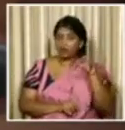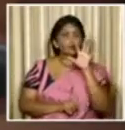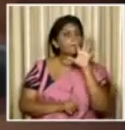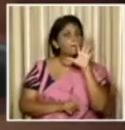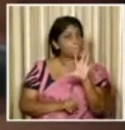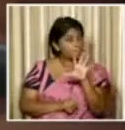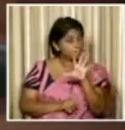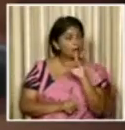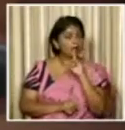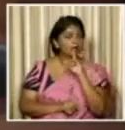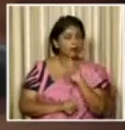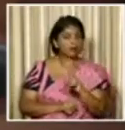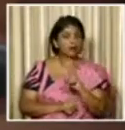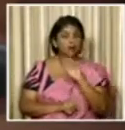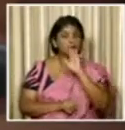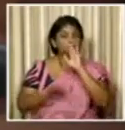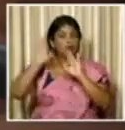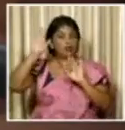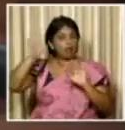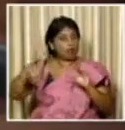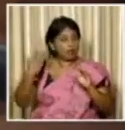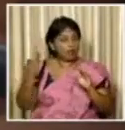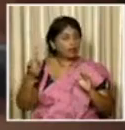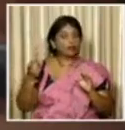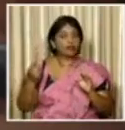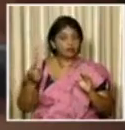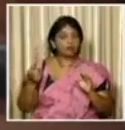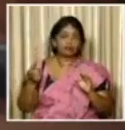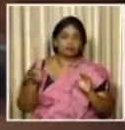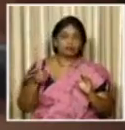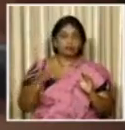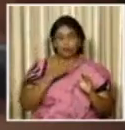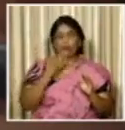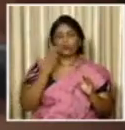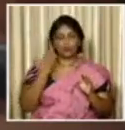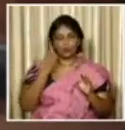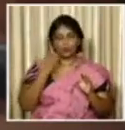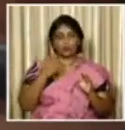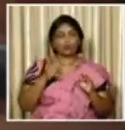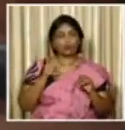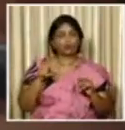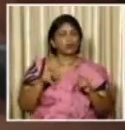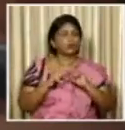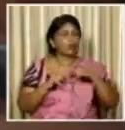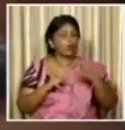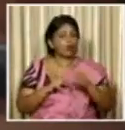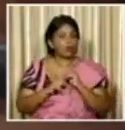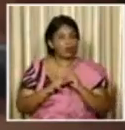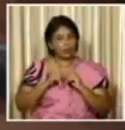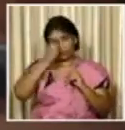කියලා කියන්නේ නොපෙනී ඉඳීමට අවස්ථාවක් ඇත ඊට පස්සේ මොකද වෙන්නේ